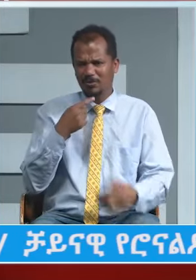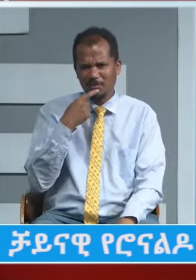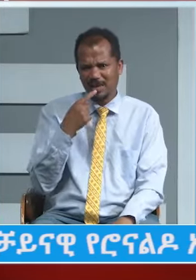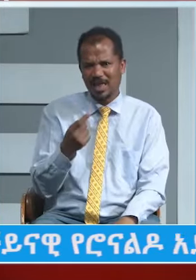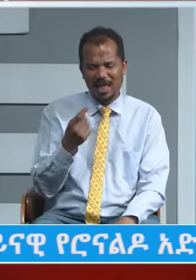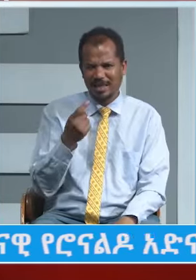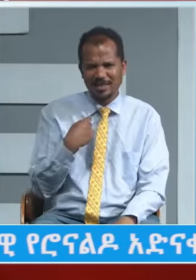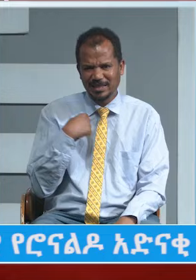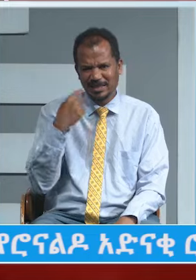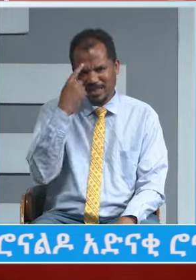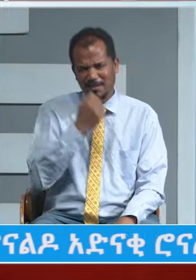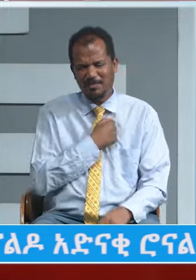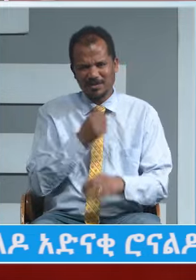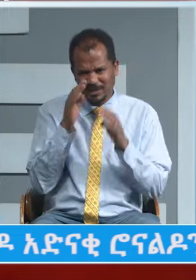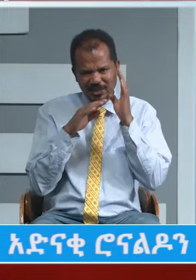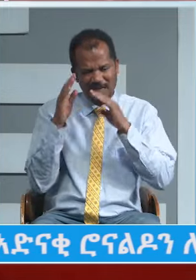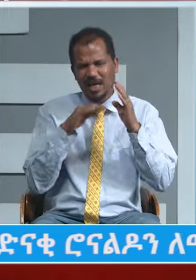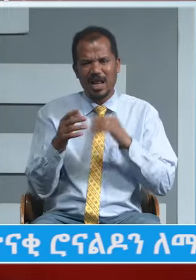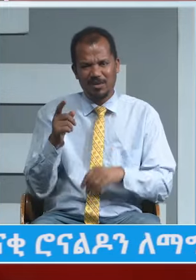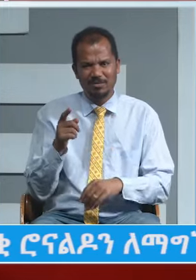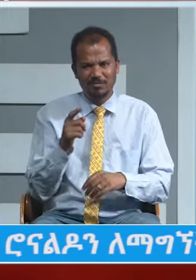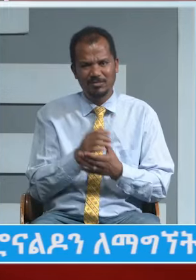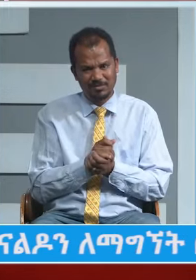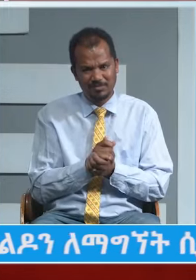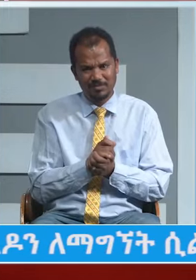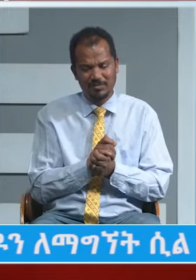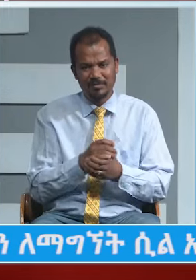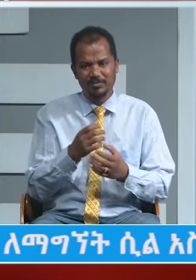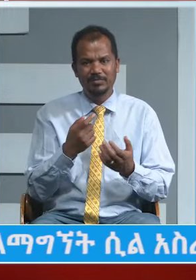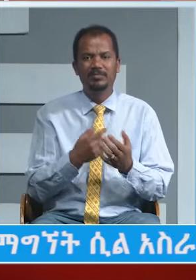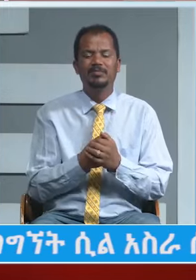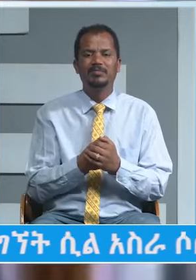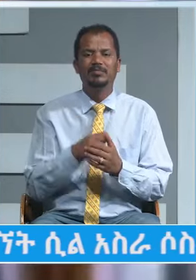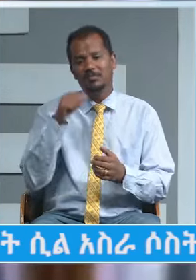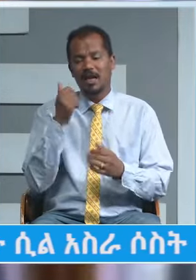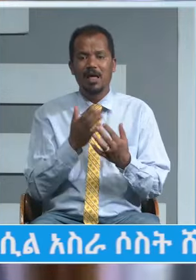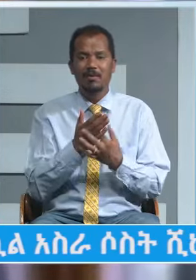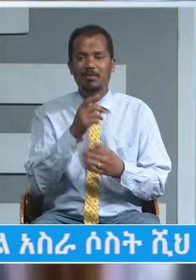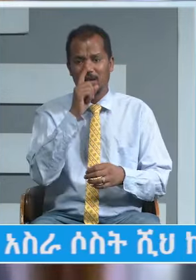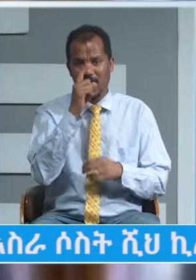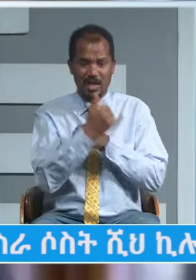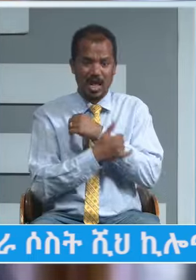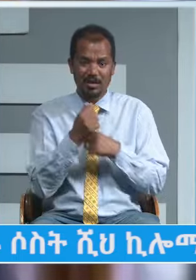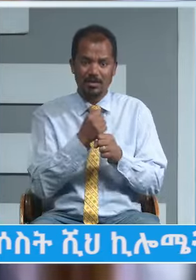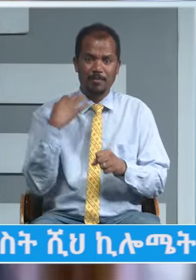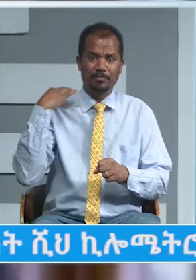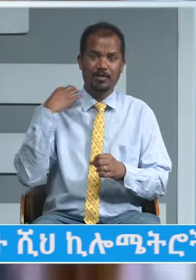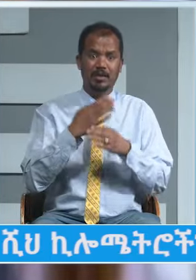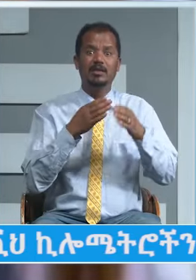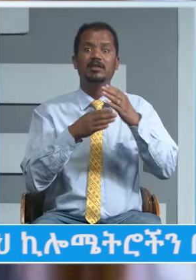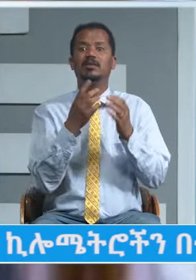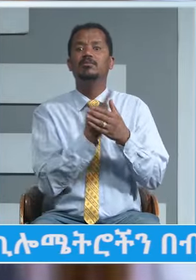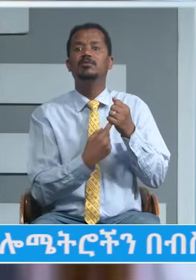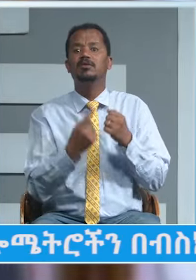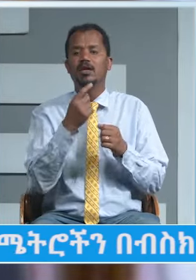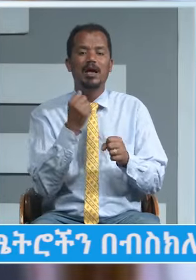ግን ለማመን እቸገራለሁ። ምንም በተግባር የተፈጸመም ነገር ስላላየሁ። በሌላ በኩል የአንድ ሀገር ስራ በግለሰብ